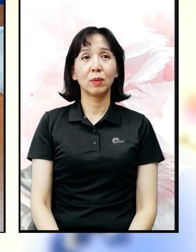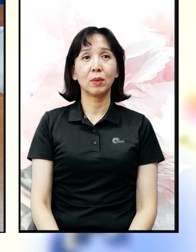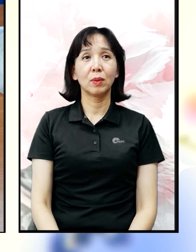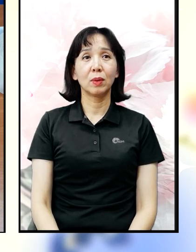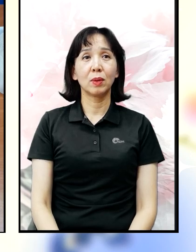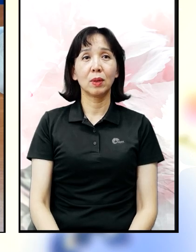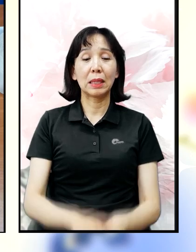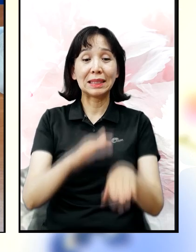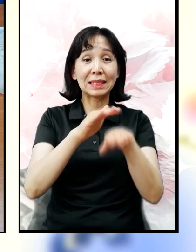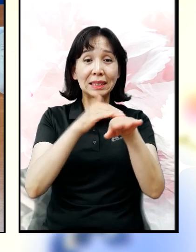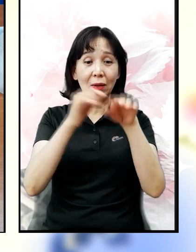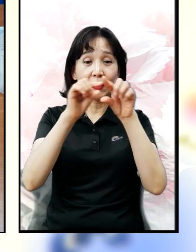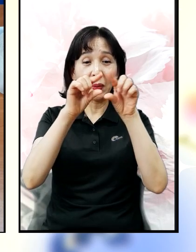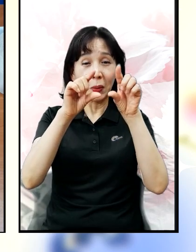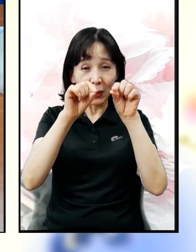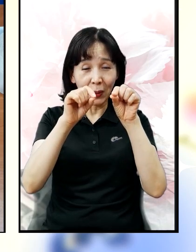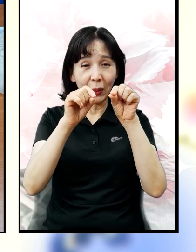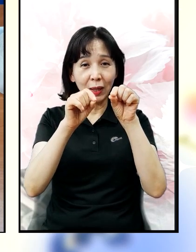자, 리본으로